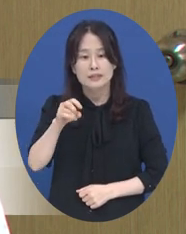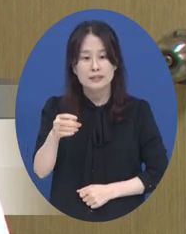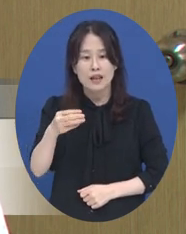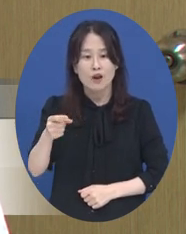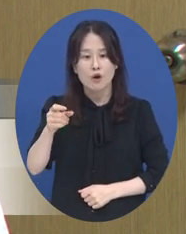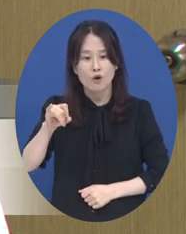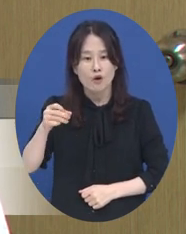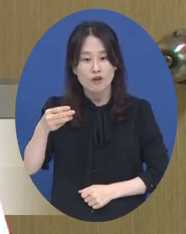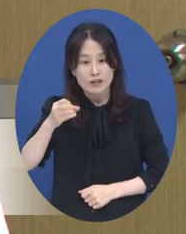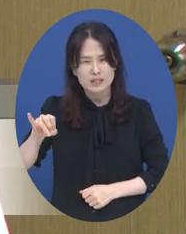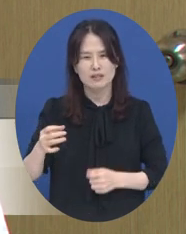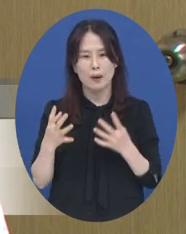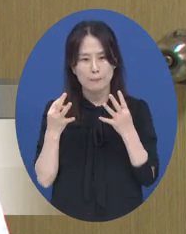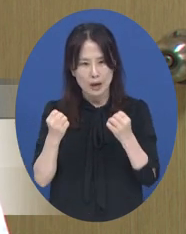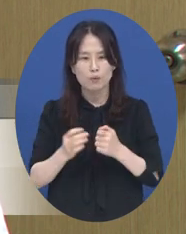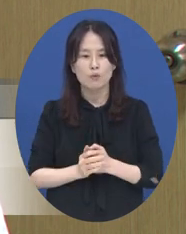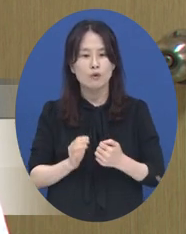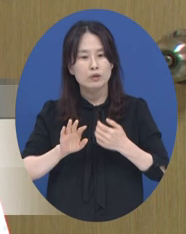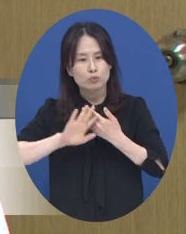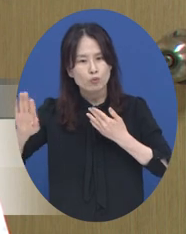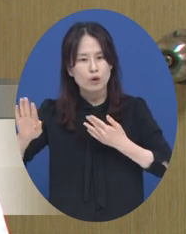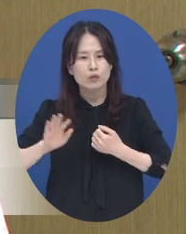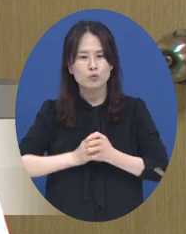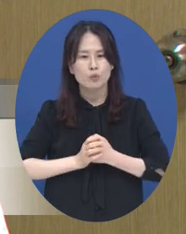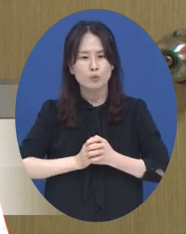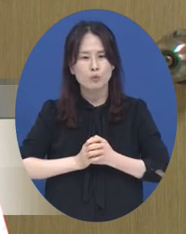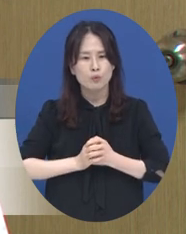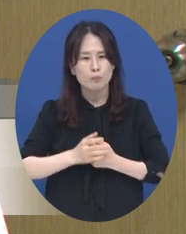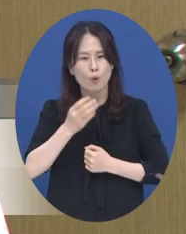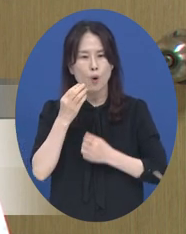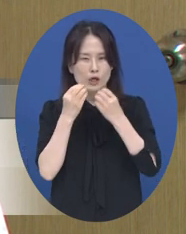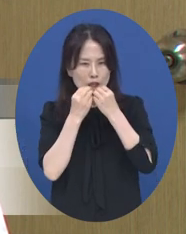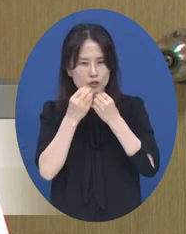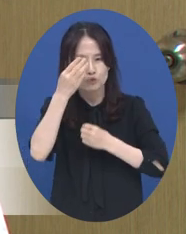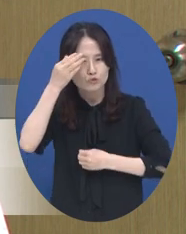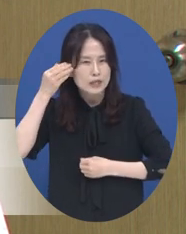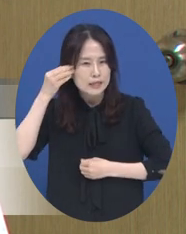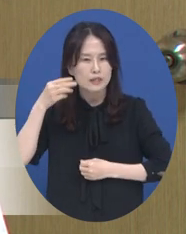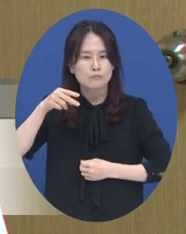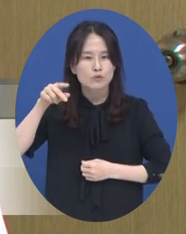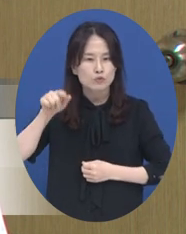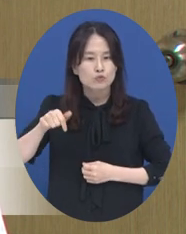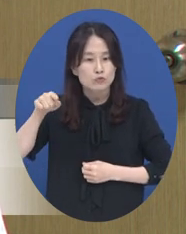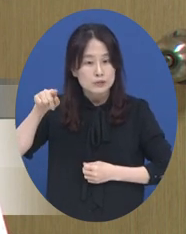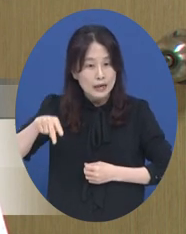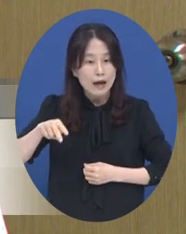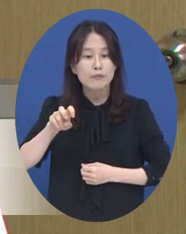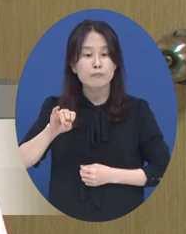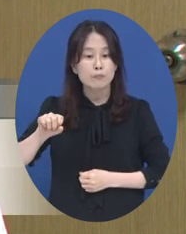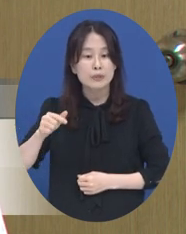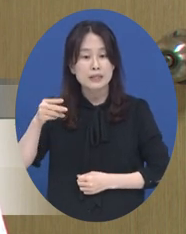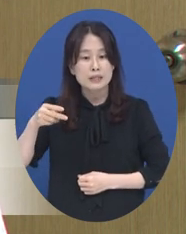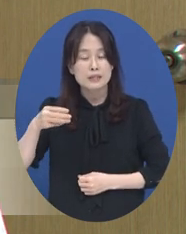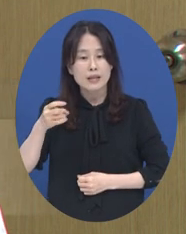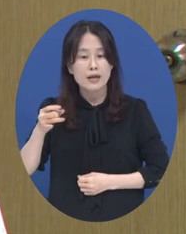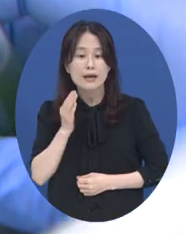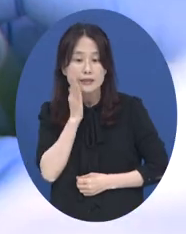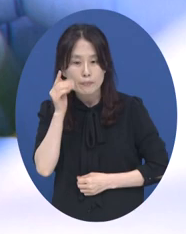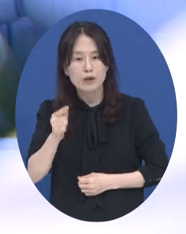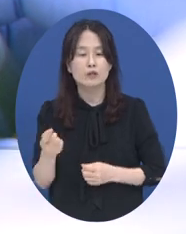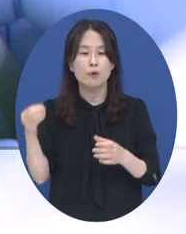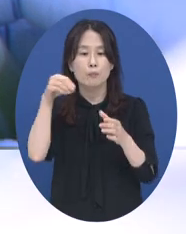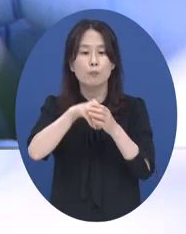나타났고 이외에도 우리가 쉽게 접할 수 있는 상추, 깻잎, 쑥갓, 민들레잎에서도 이런 성분을 함유한